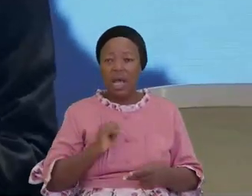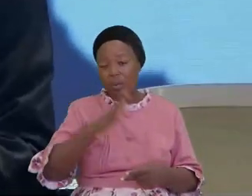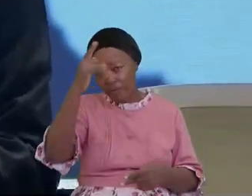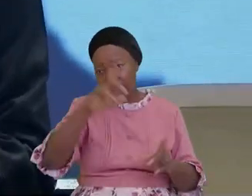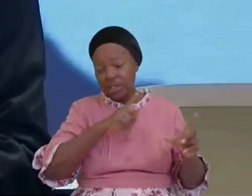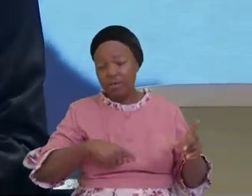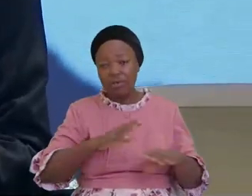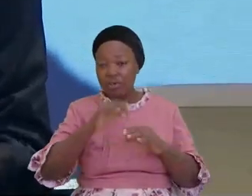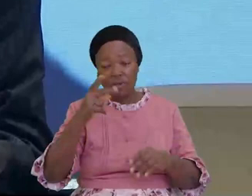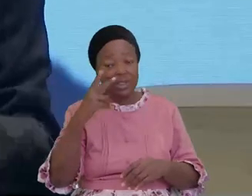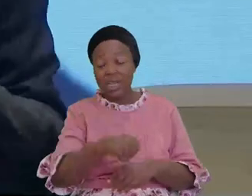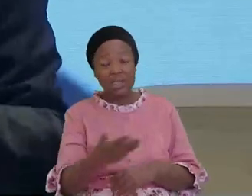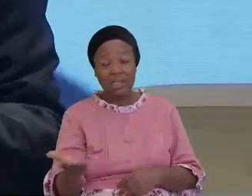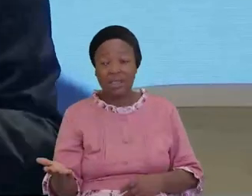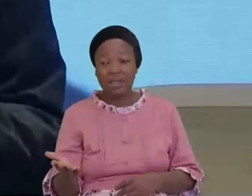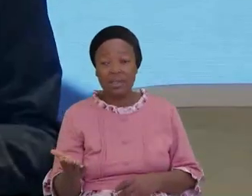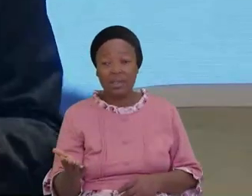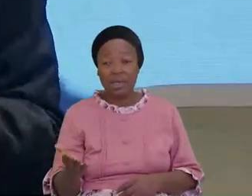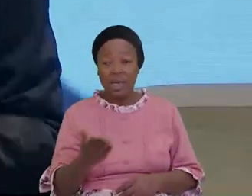Moi, je ne voyais rien.